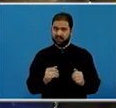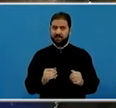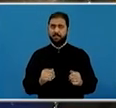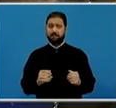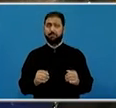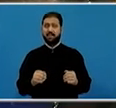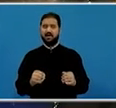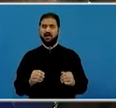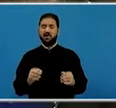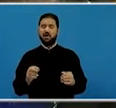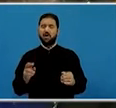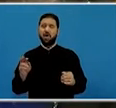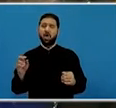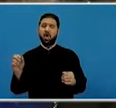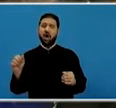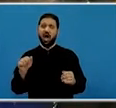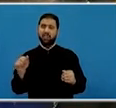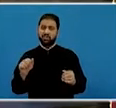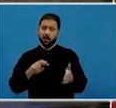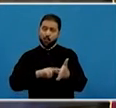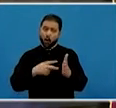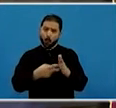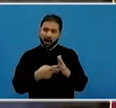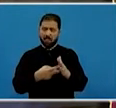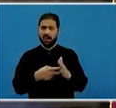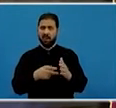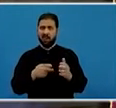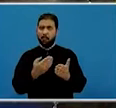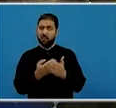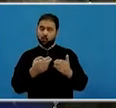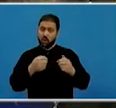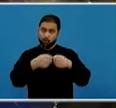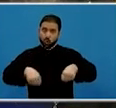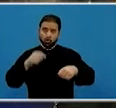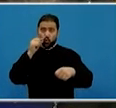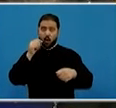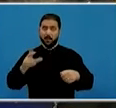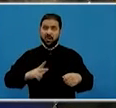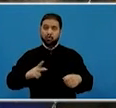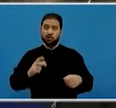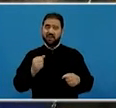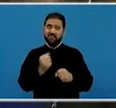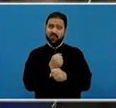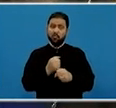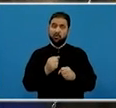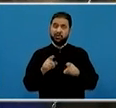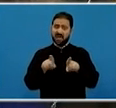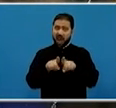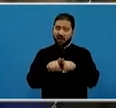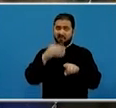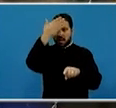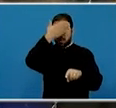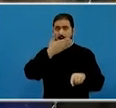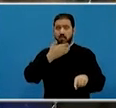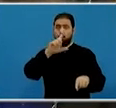acest sentiment în sufletul omului, pentru că toți oamenii suntem făcuți după chipul lui Dumnezeu și cât de egoistă și de,